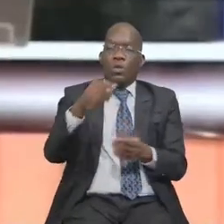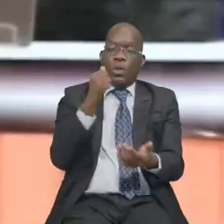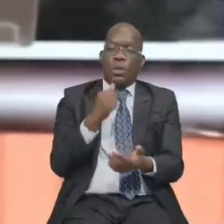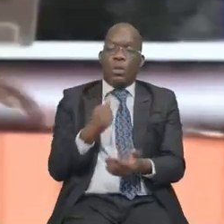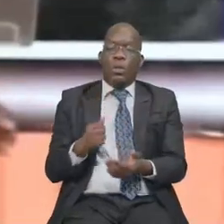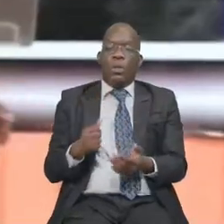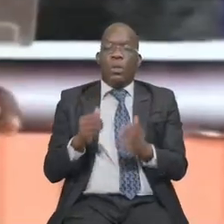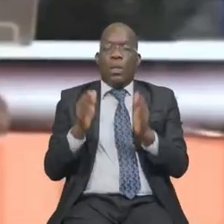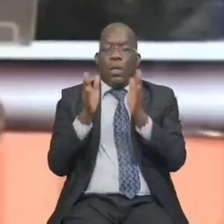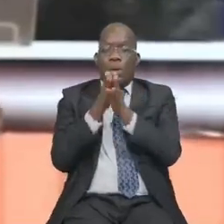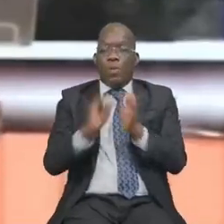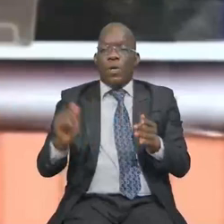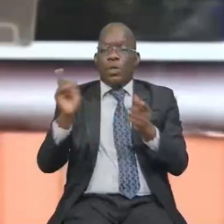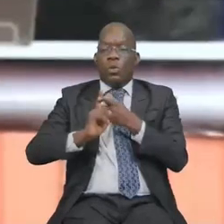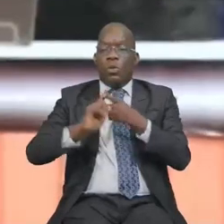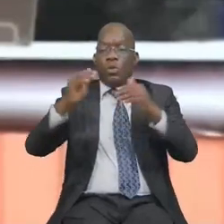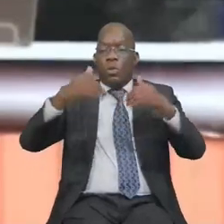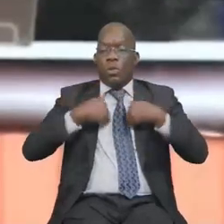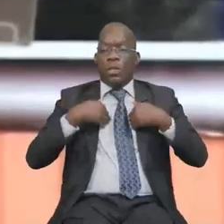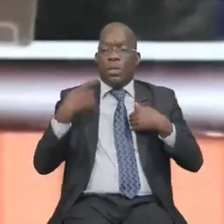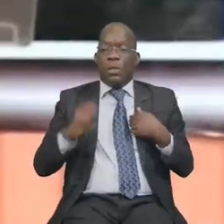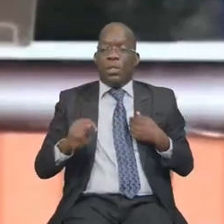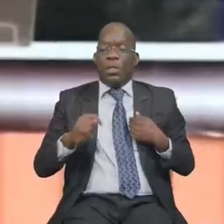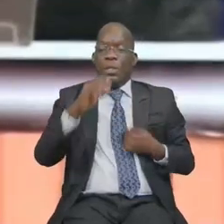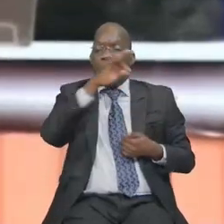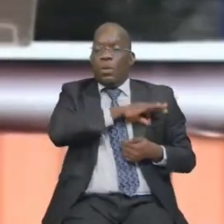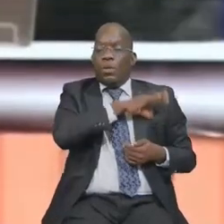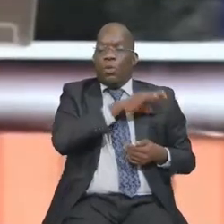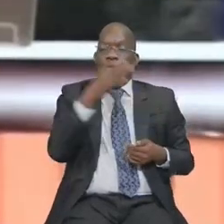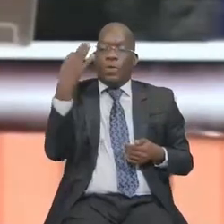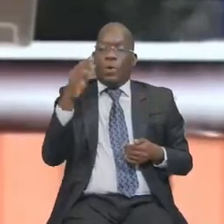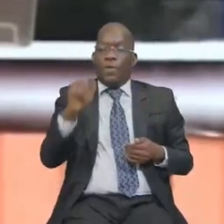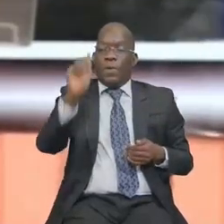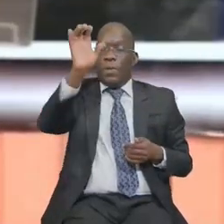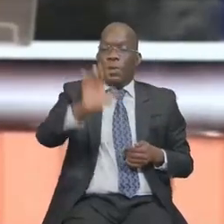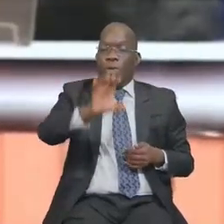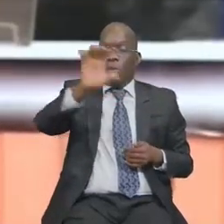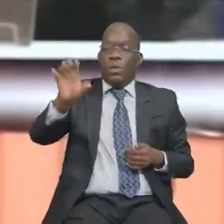Priez pour posséder les profits de la croix. Deuxième point.